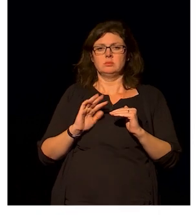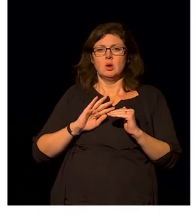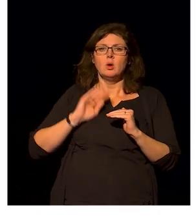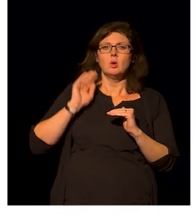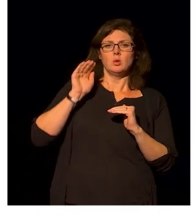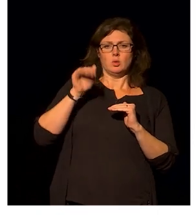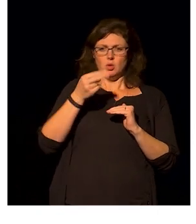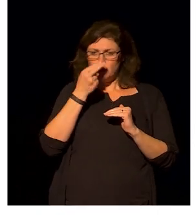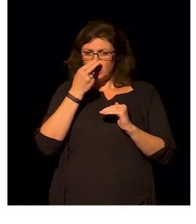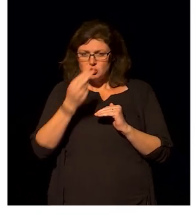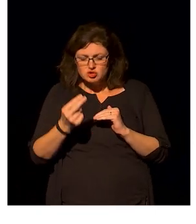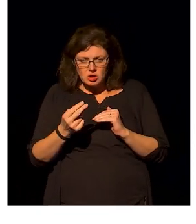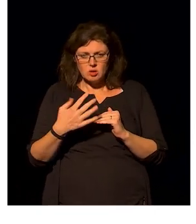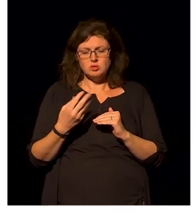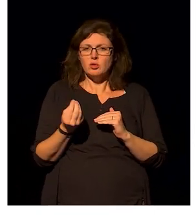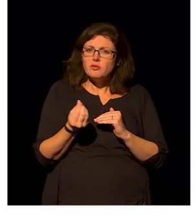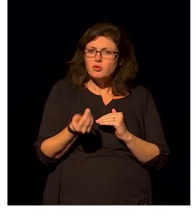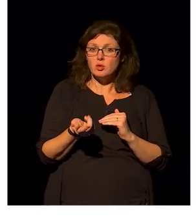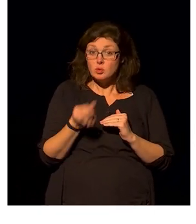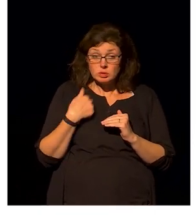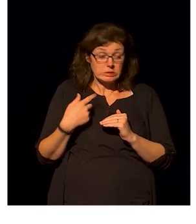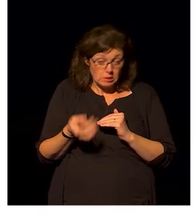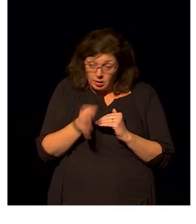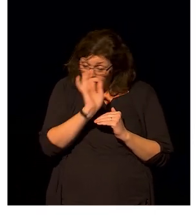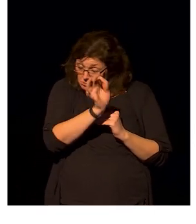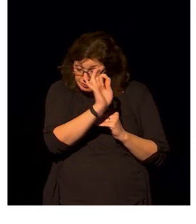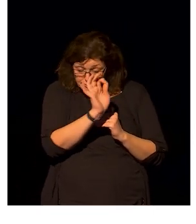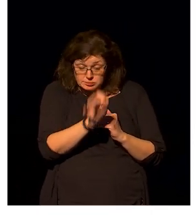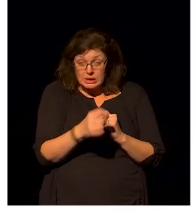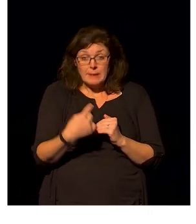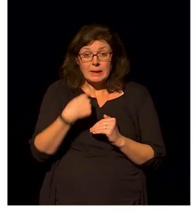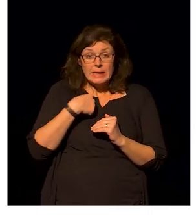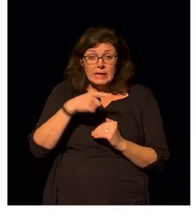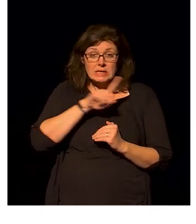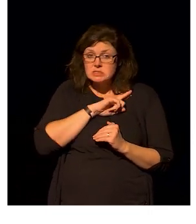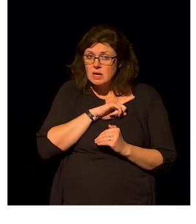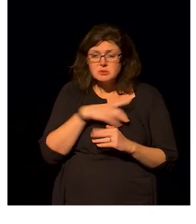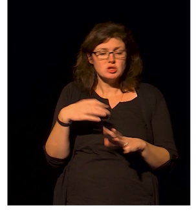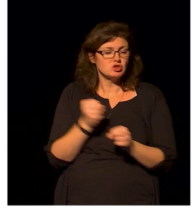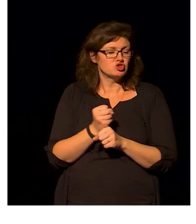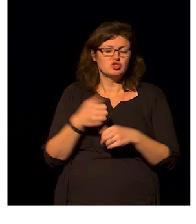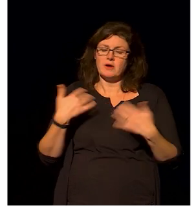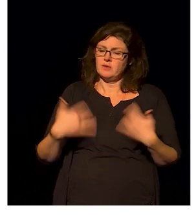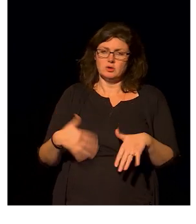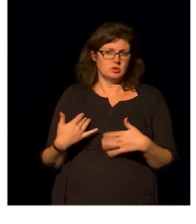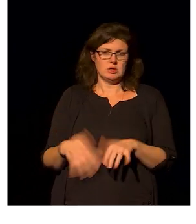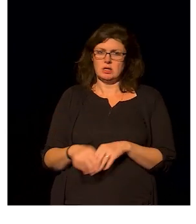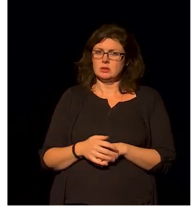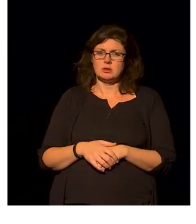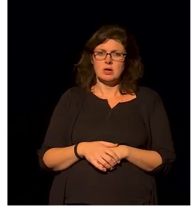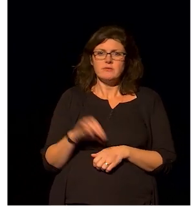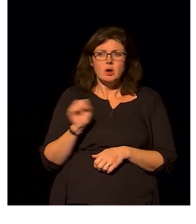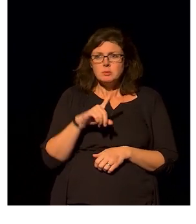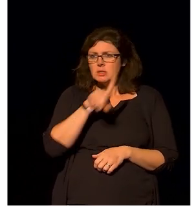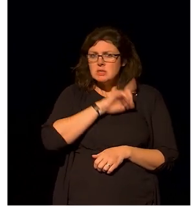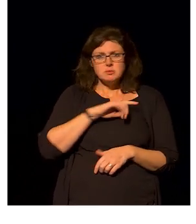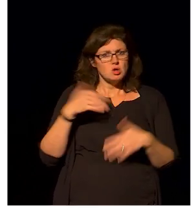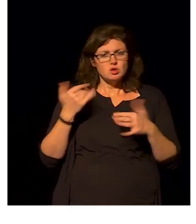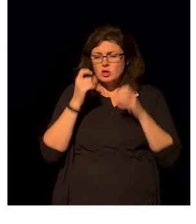Ich finde das wahnsinnig gut. Ich selbst bin dazu noch nicht imstande, ne, weil ich noch nicht aufgewacht bin von dem, was passiert